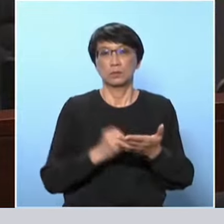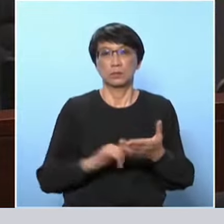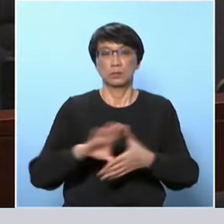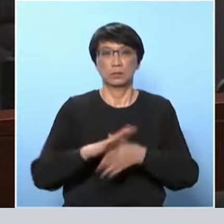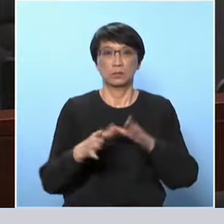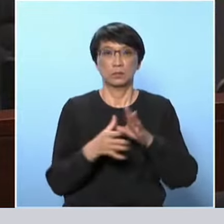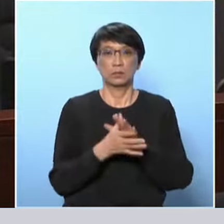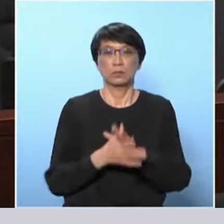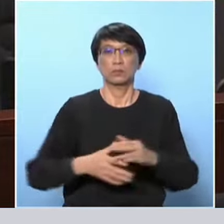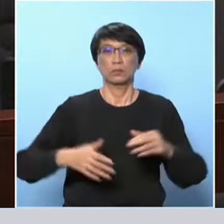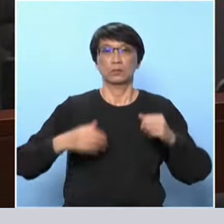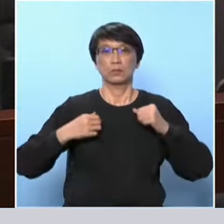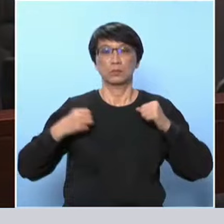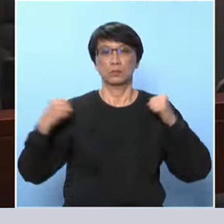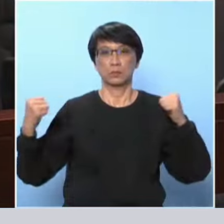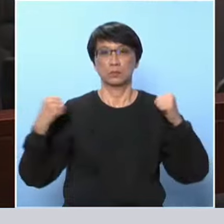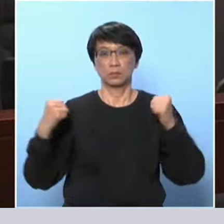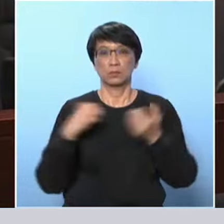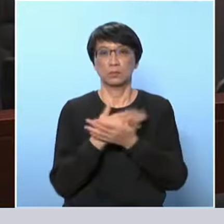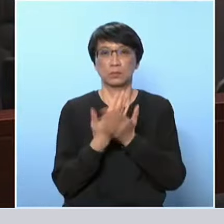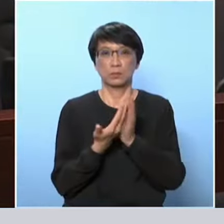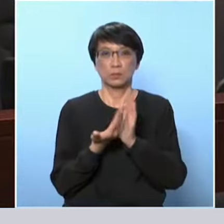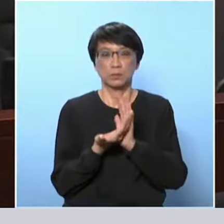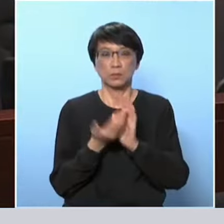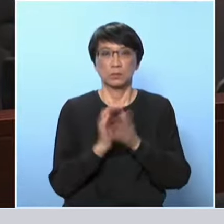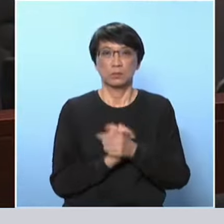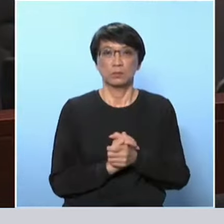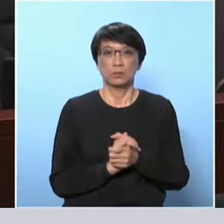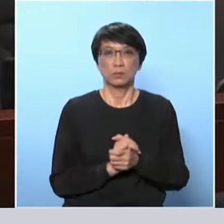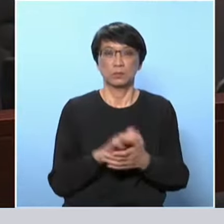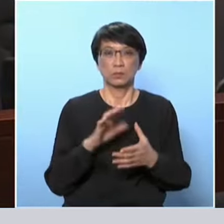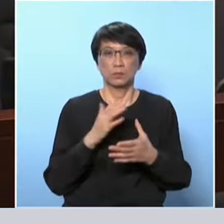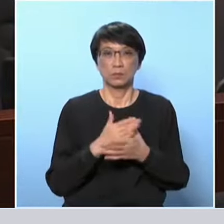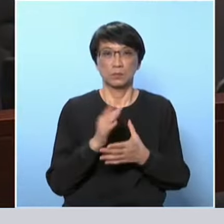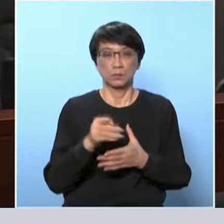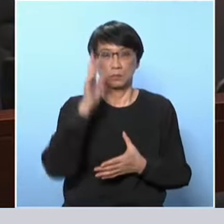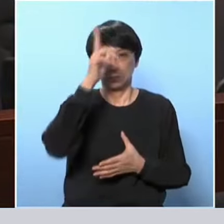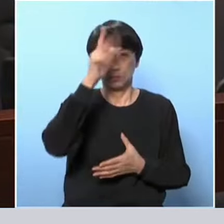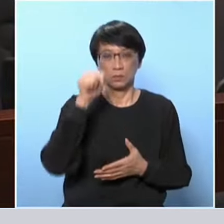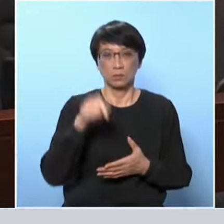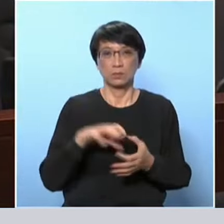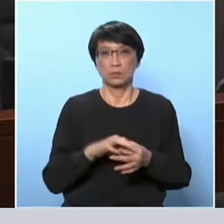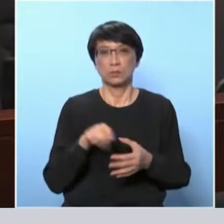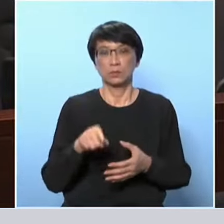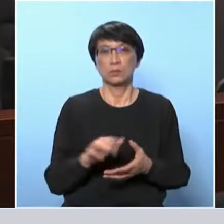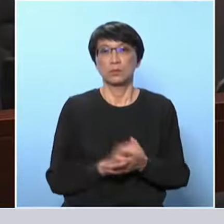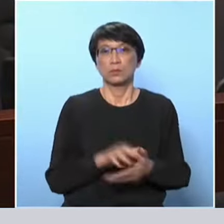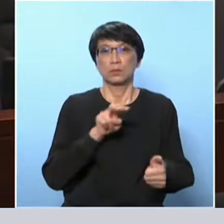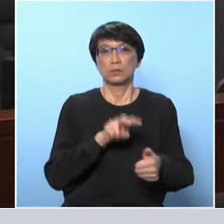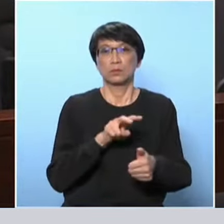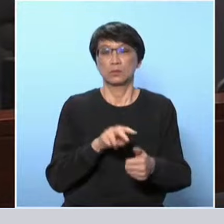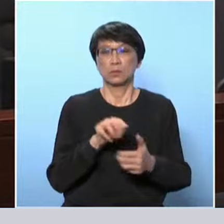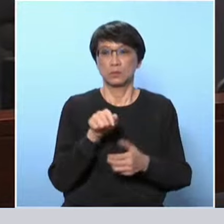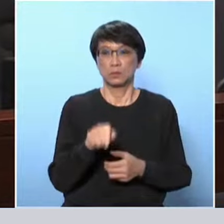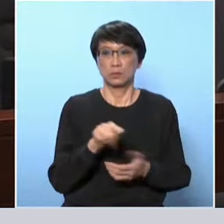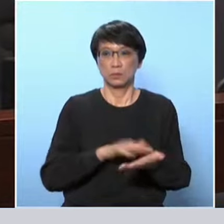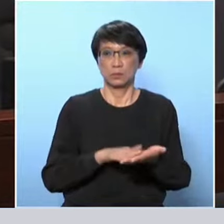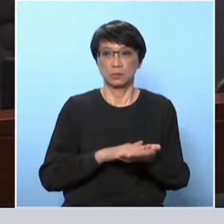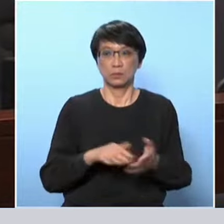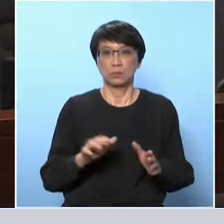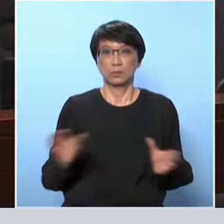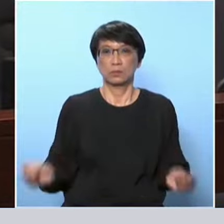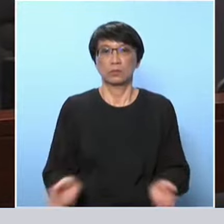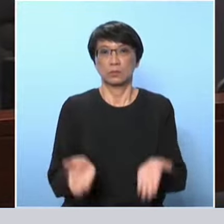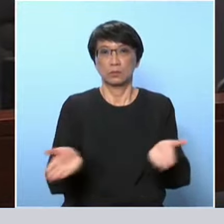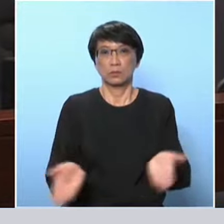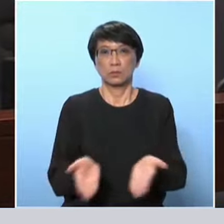設施、康體嘅設施。咁我喺呢度盼望政府咧喺文化基礎同埋建設上面咧，可以看待成呢個傳播